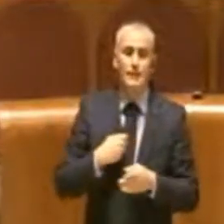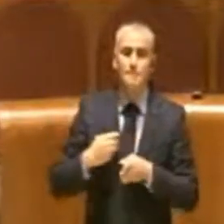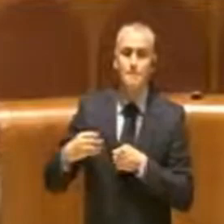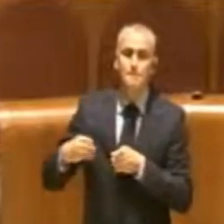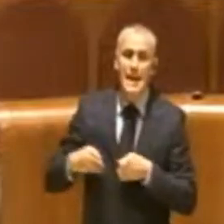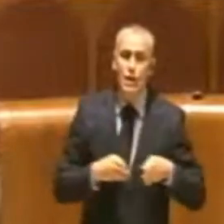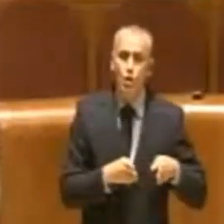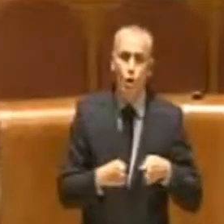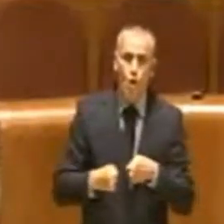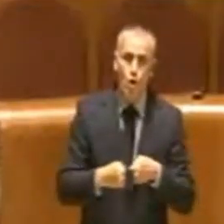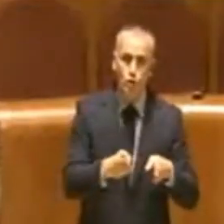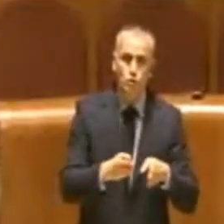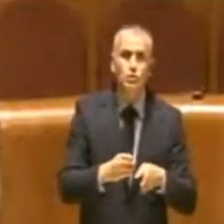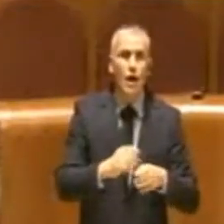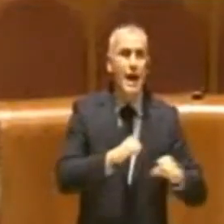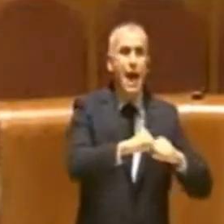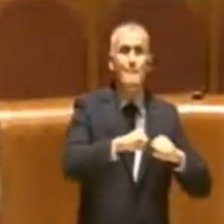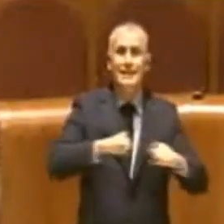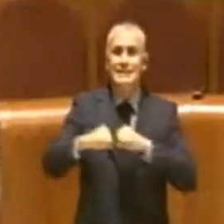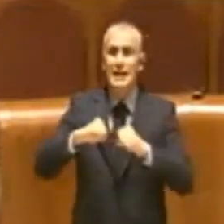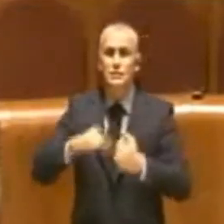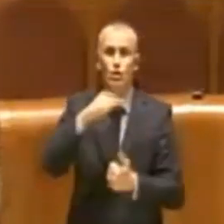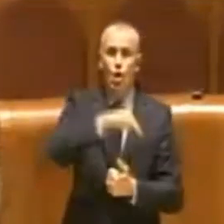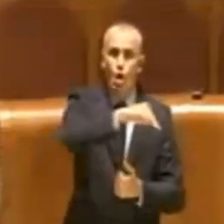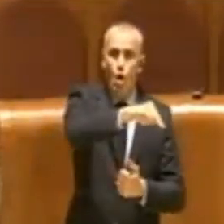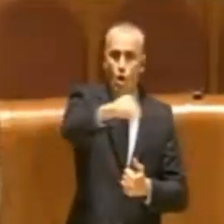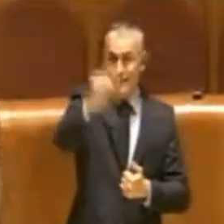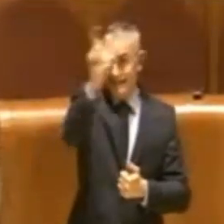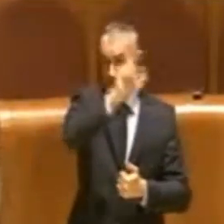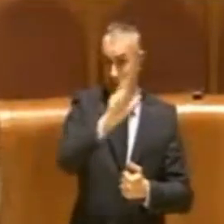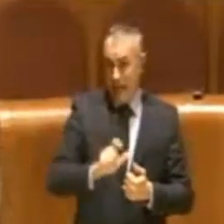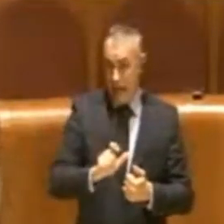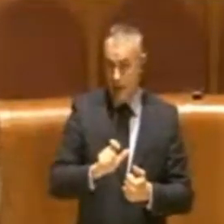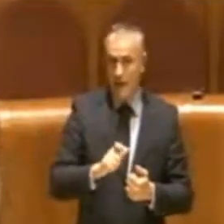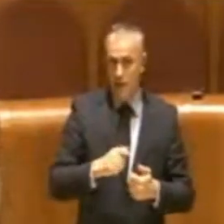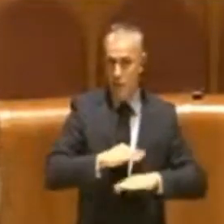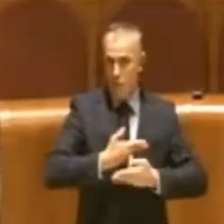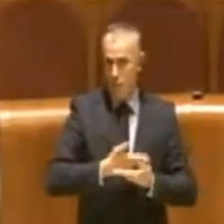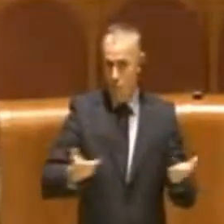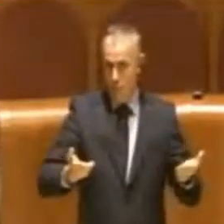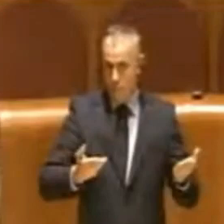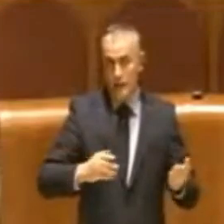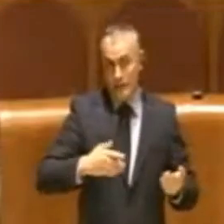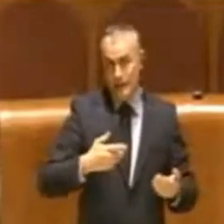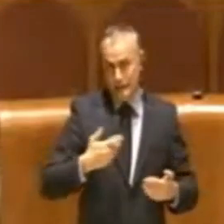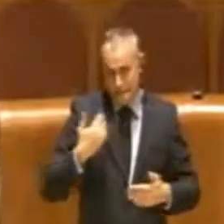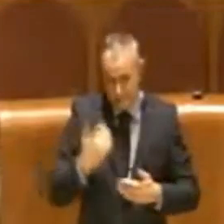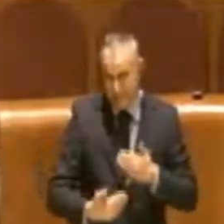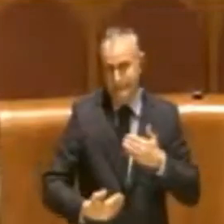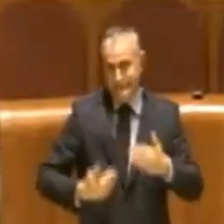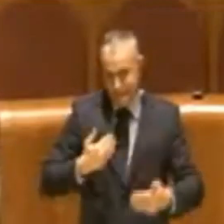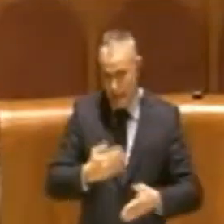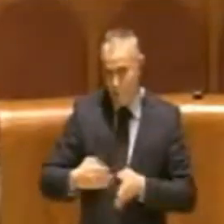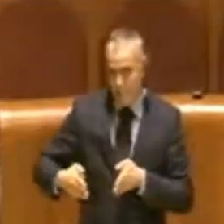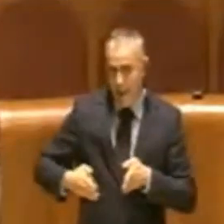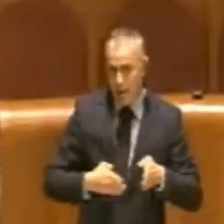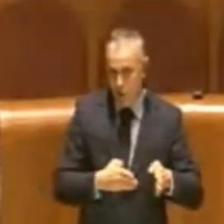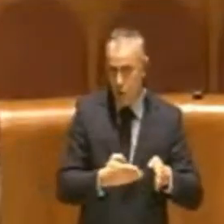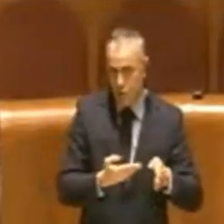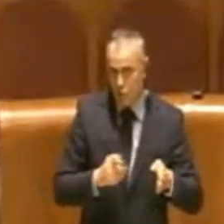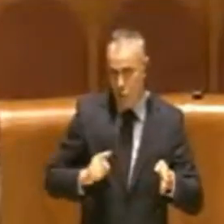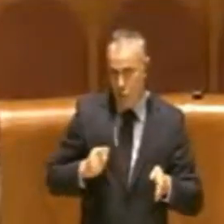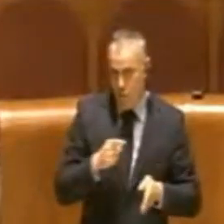all'interno di tutte le amministrazioni pubbliche d'Italia è sicuramente ancora molto da fare, ma a mio personale avviso